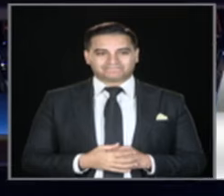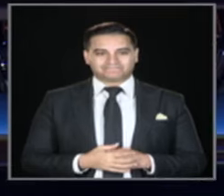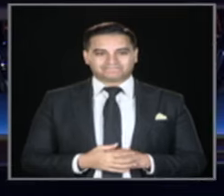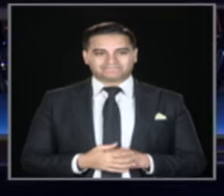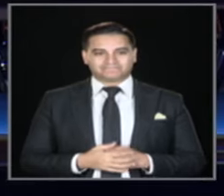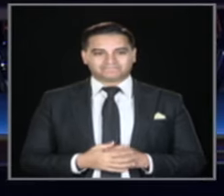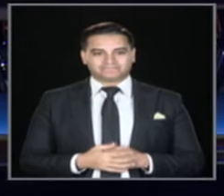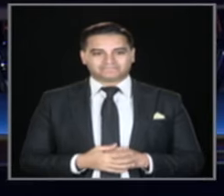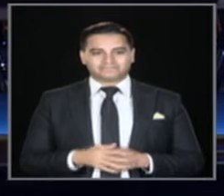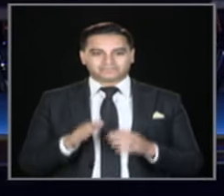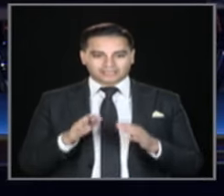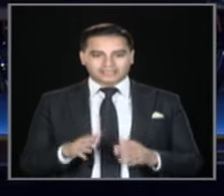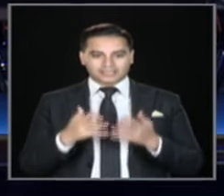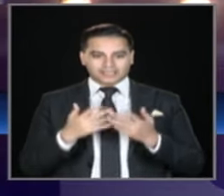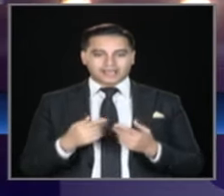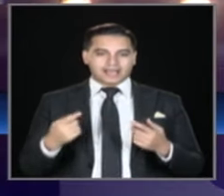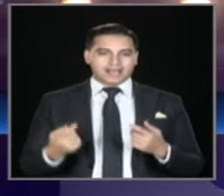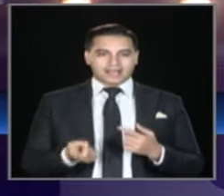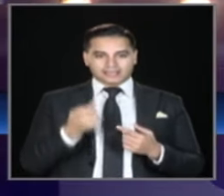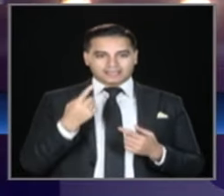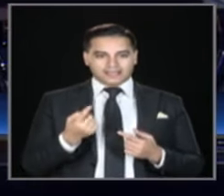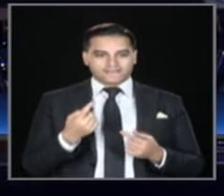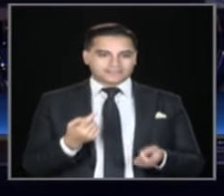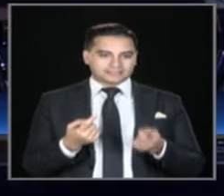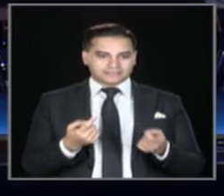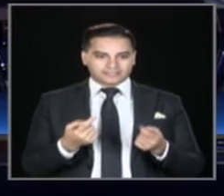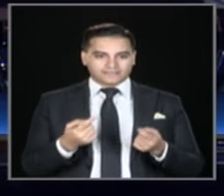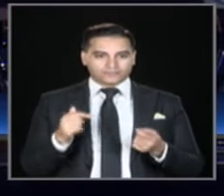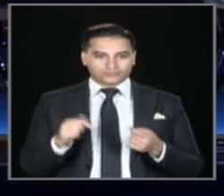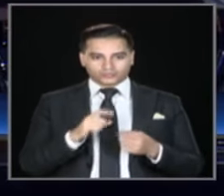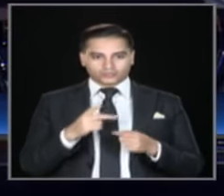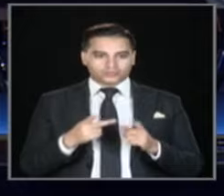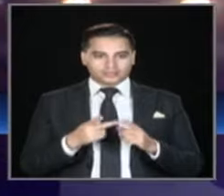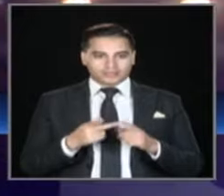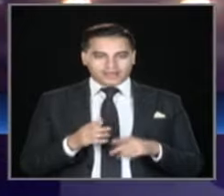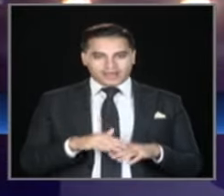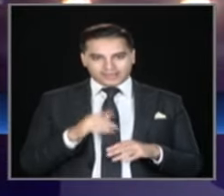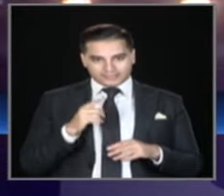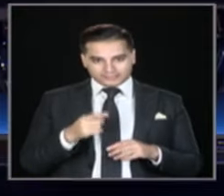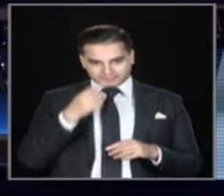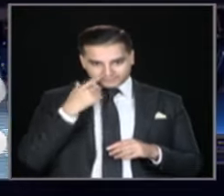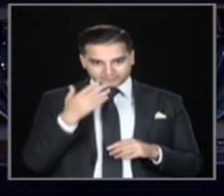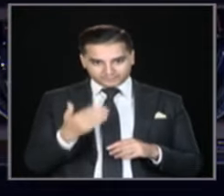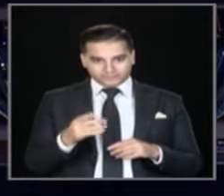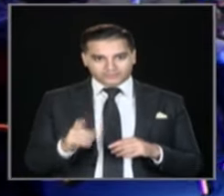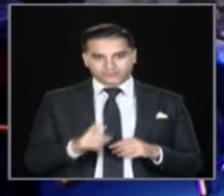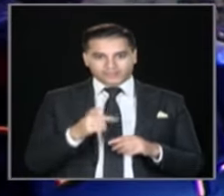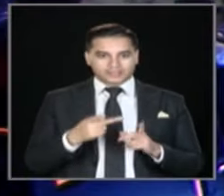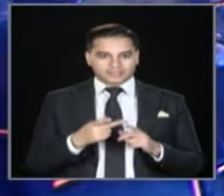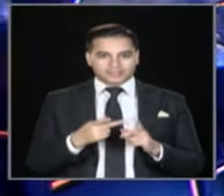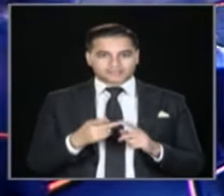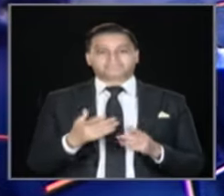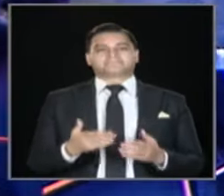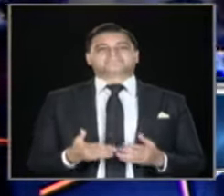الاول كده هدف بلا مقابل ودلوقتي السؤال اللي جاي ليك السؤال